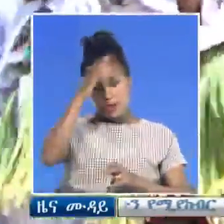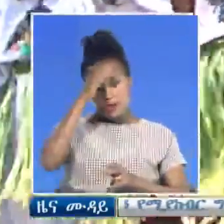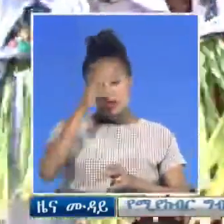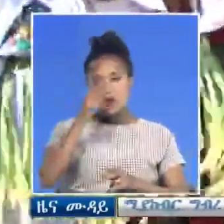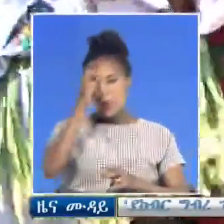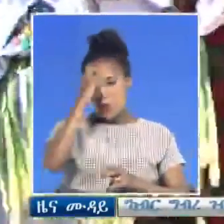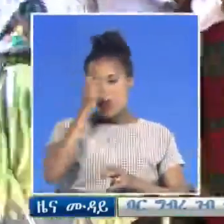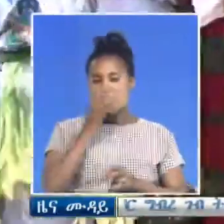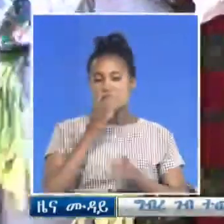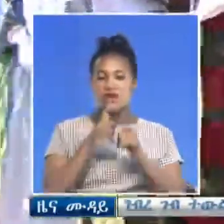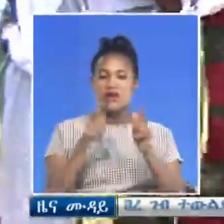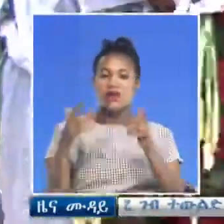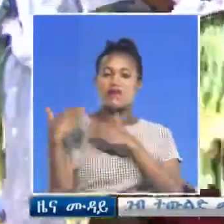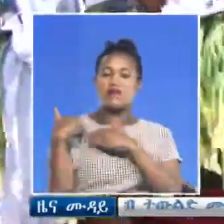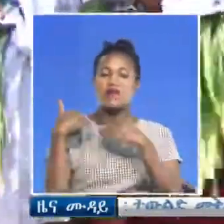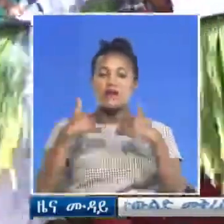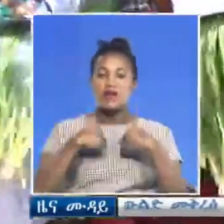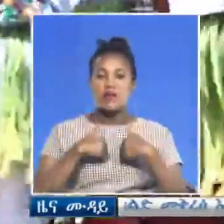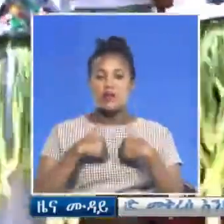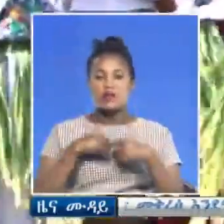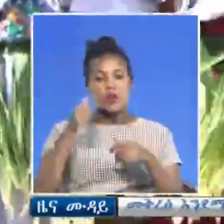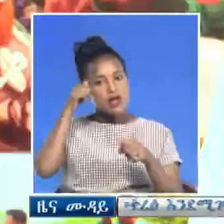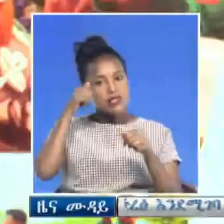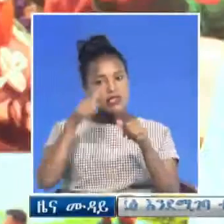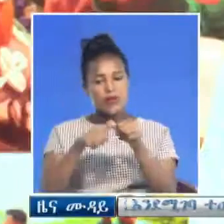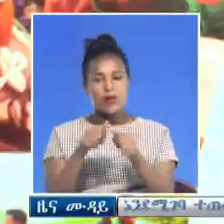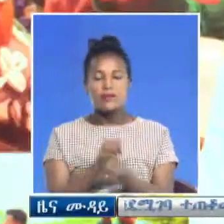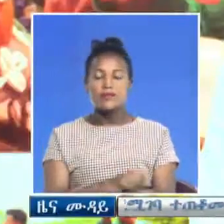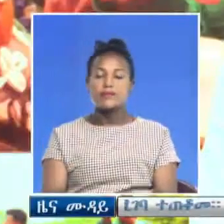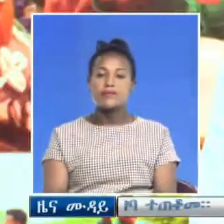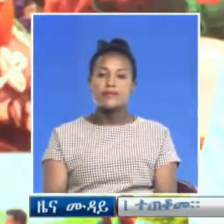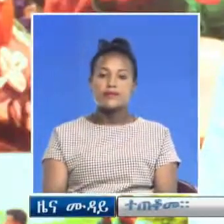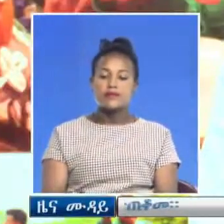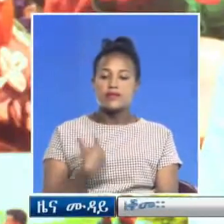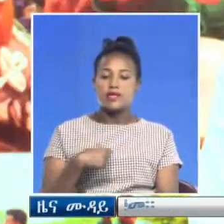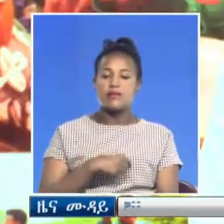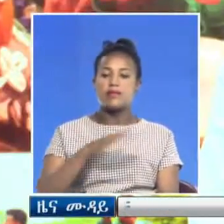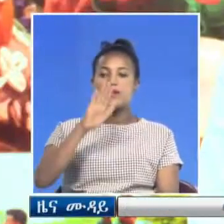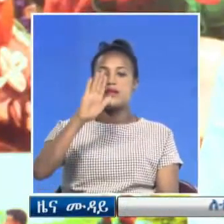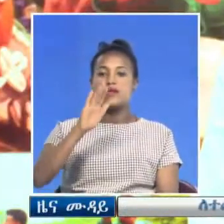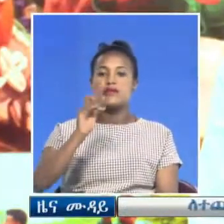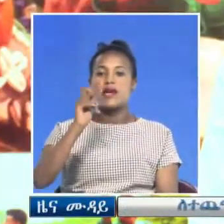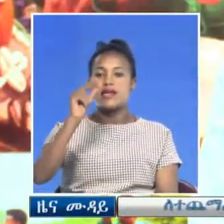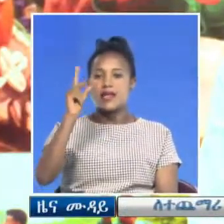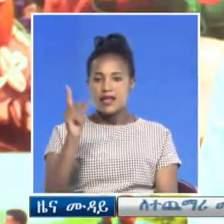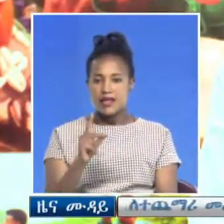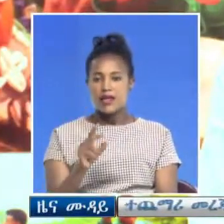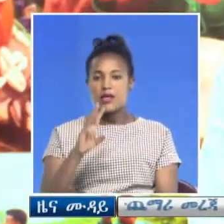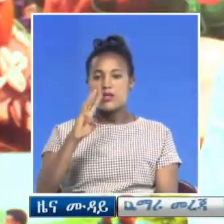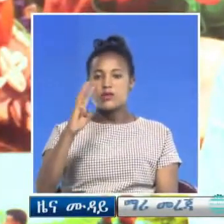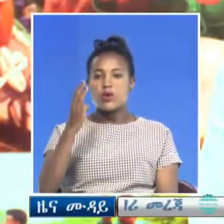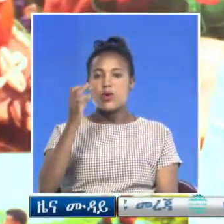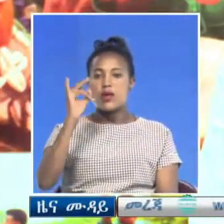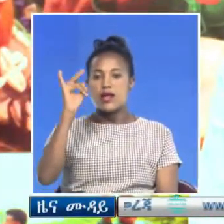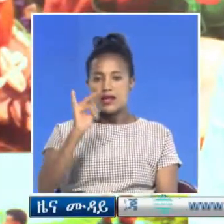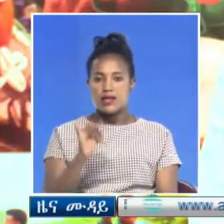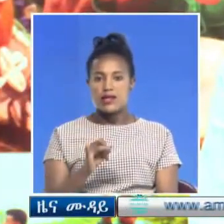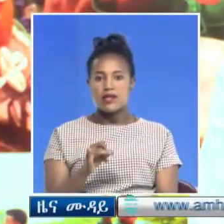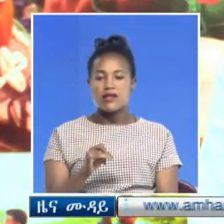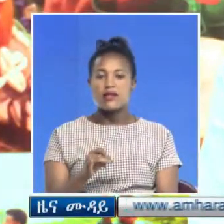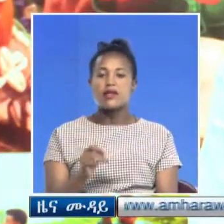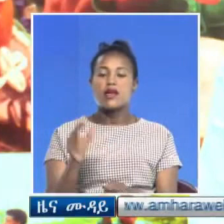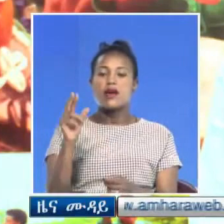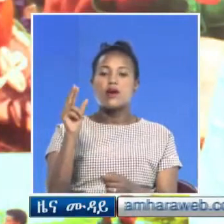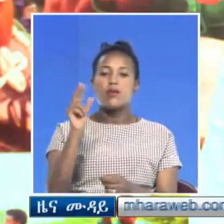ወላጆች ትልቅ ኃላፊነት እንዳለባቸው አሳስበዋል። እኛም የሻደይ አሸንድዬ፣ ሶለል፣ የእንግጫ ነቀላና ከሲያ ጨዳ